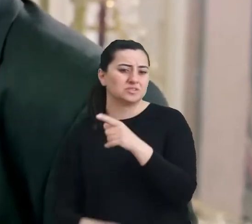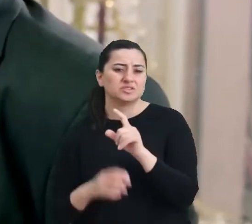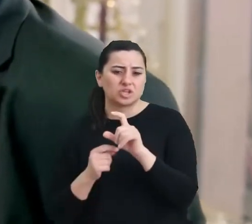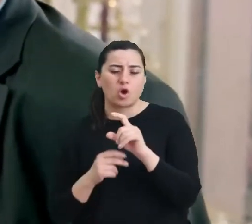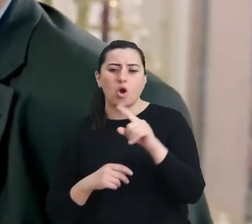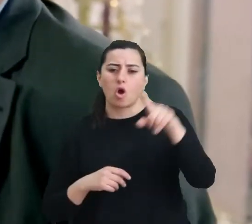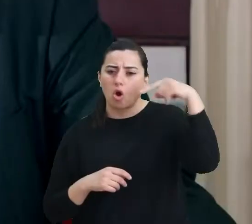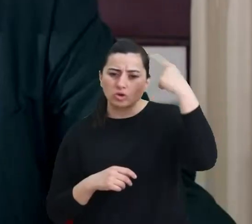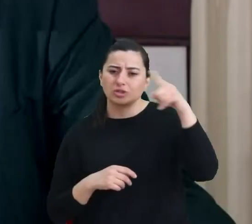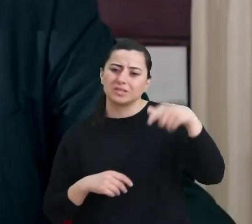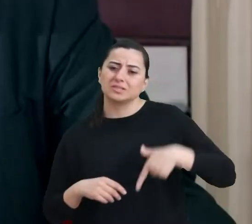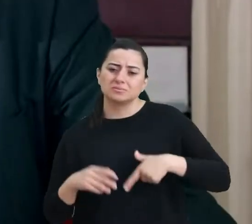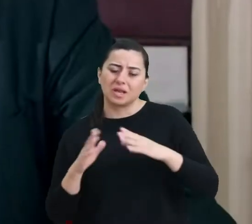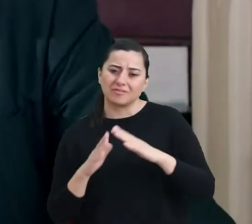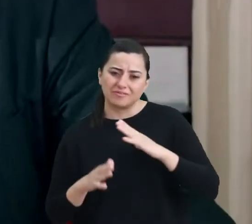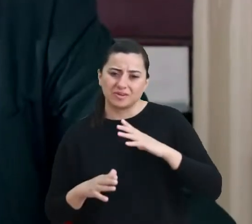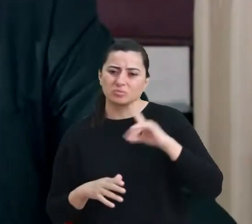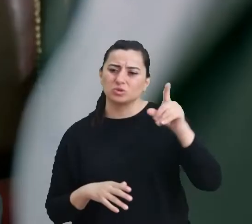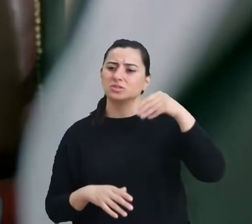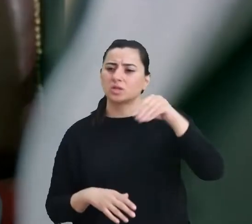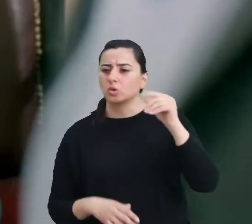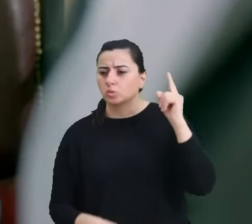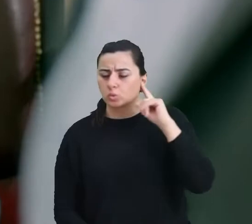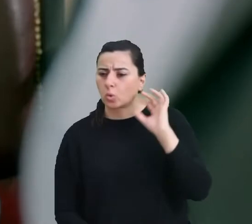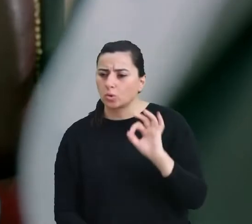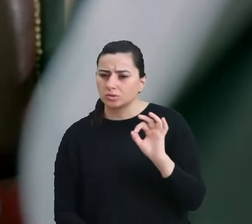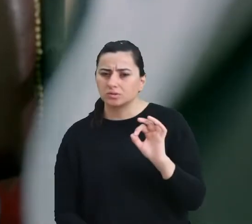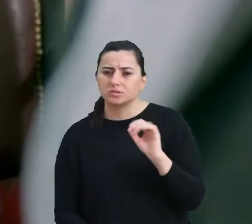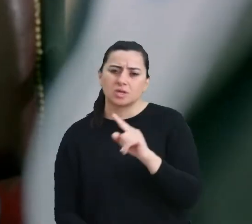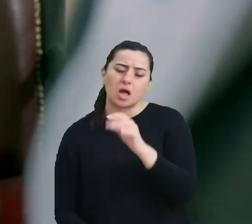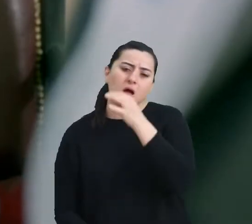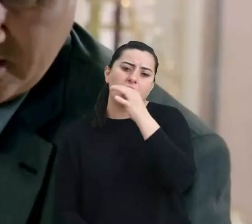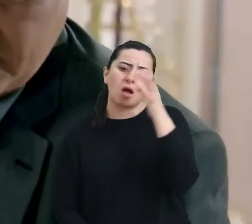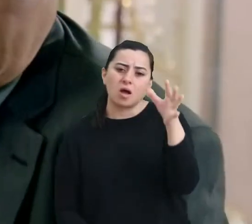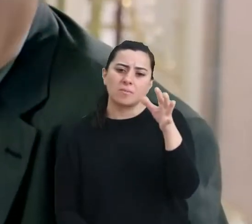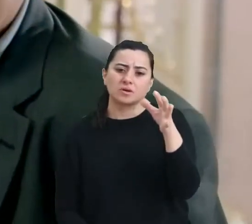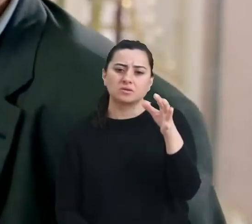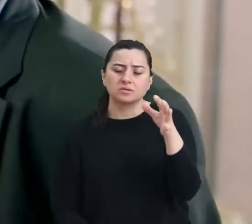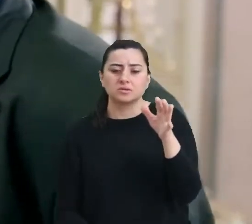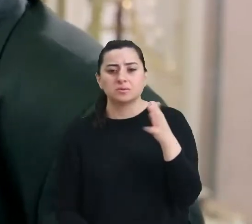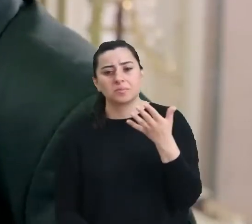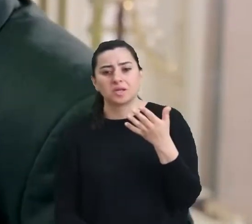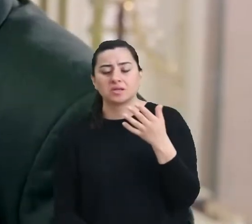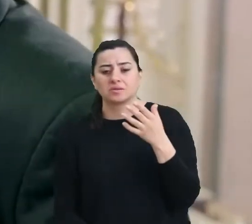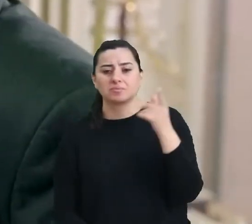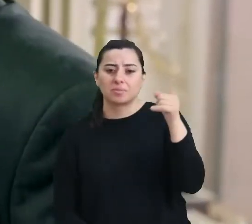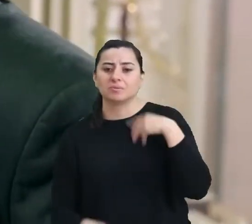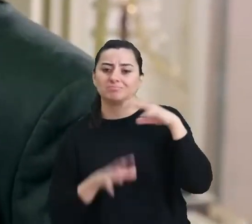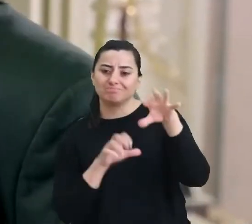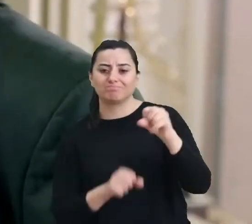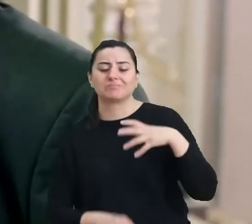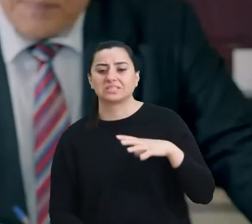hocanın İzmir'deki evler yok mu? Saç çekmiş diyorlar. Sen bir haber versen ya ona. Oraya talibim ben.